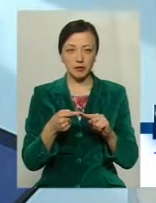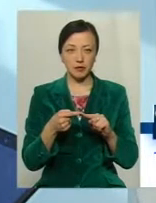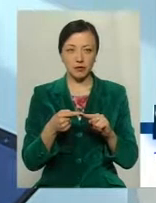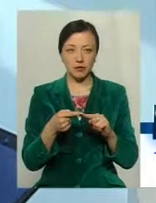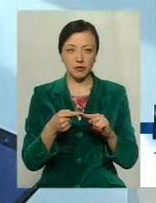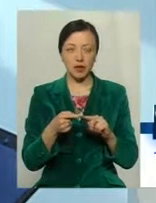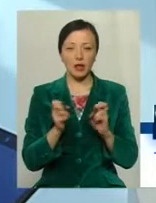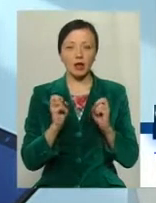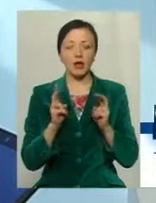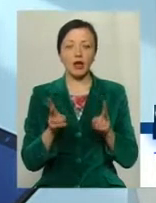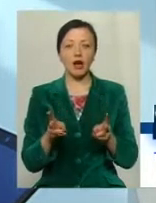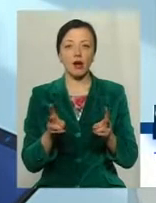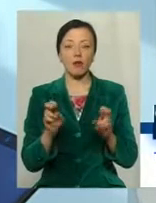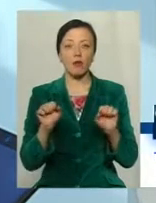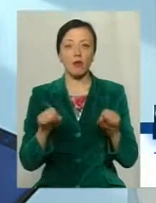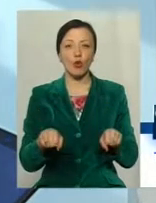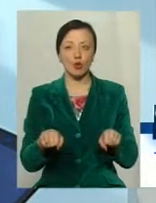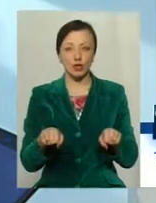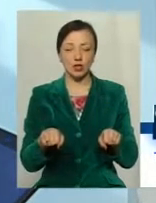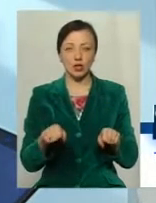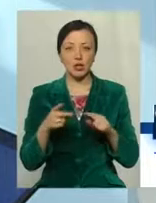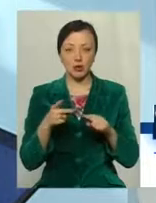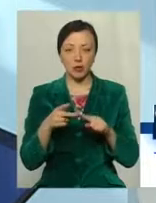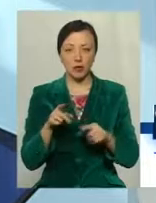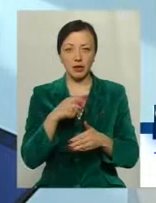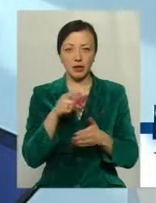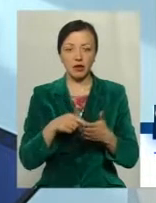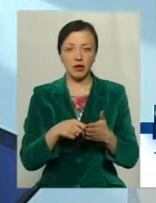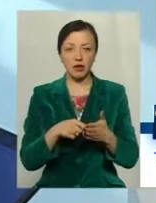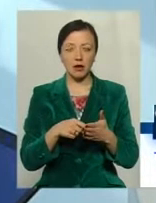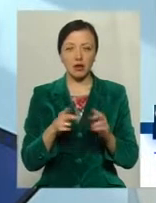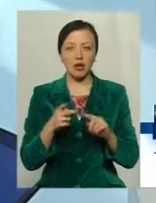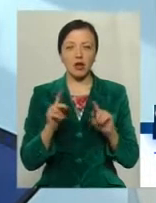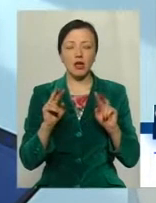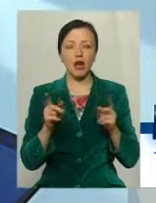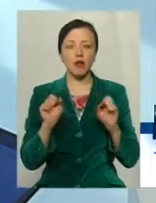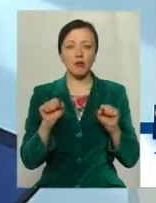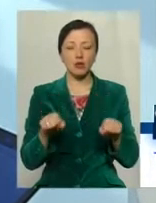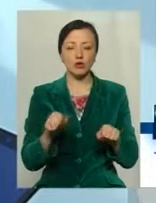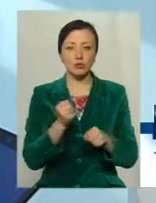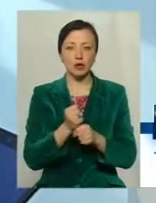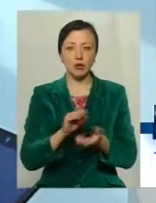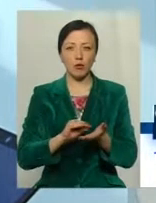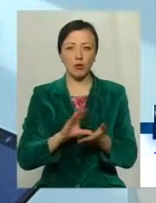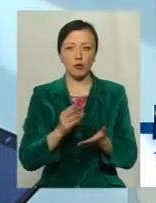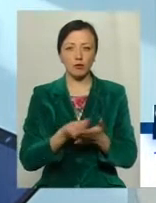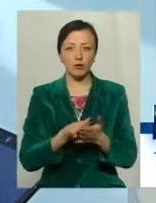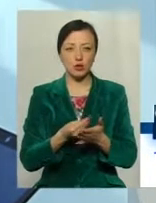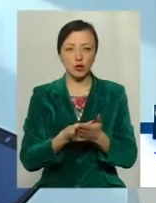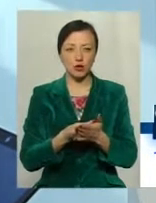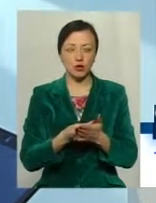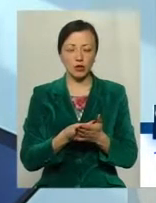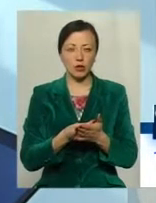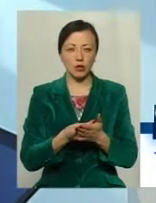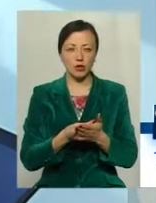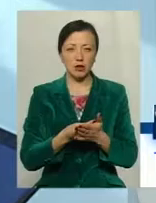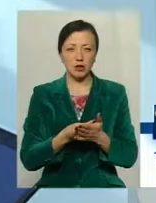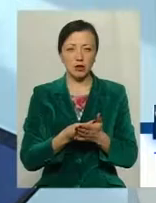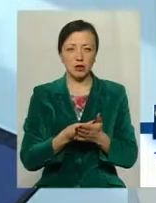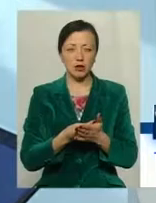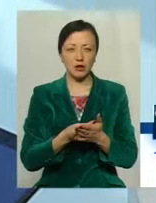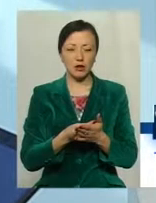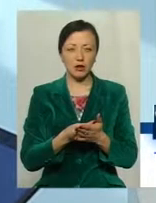Я хочу спитати, яким чином ви виконали поповнення бюджету, за чий рахунок, це